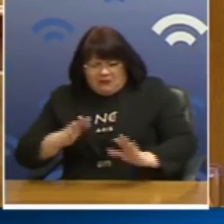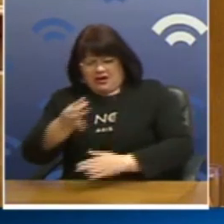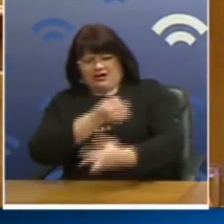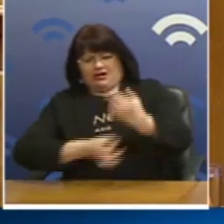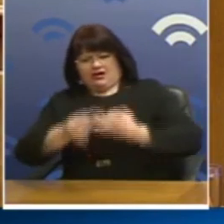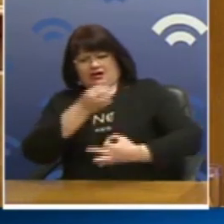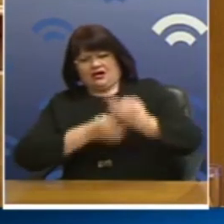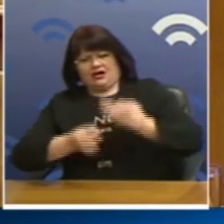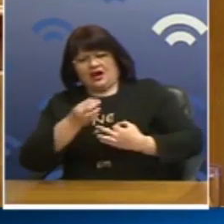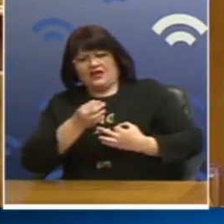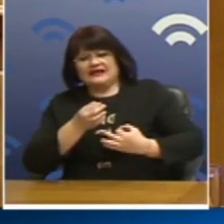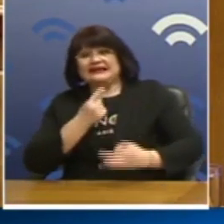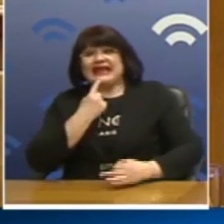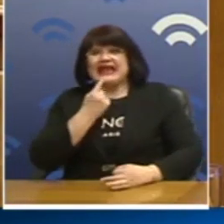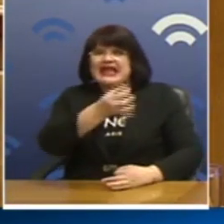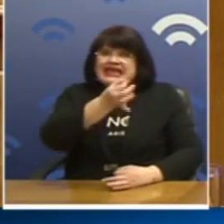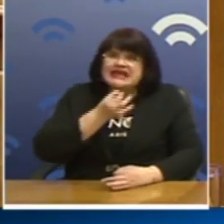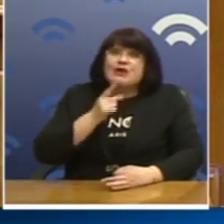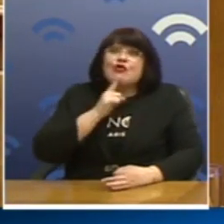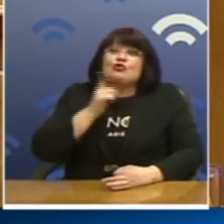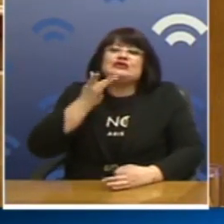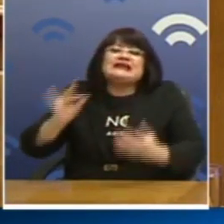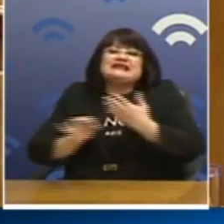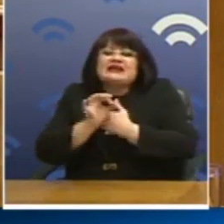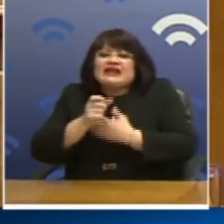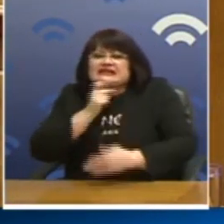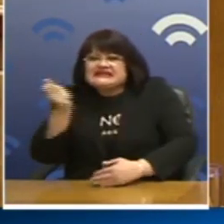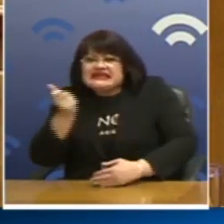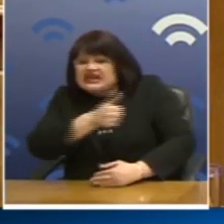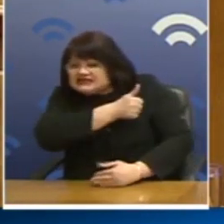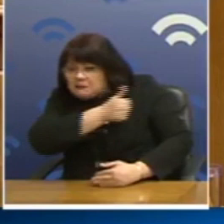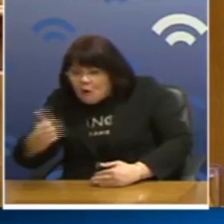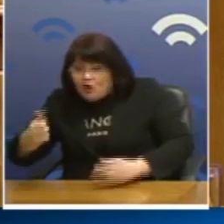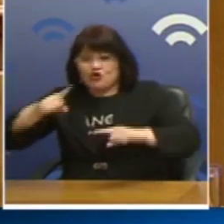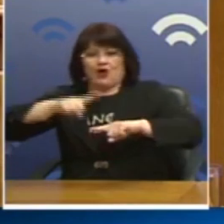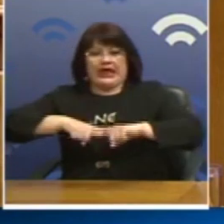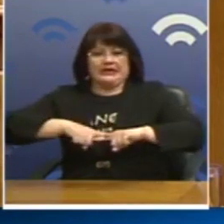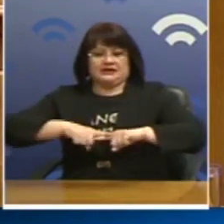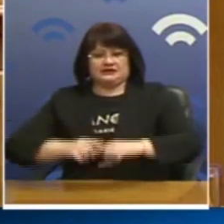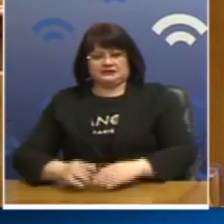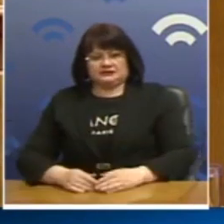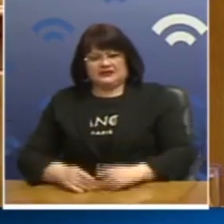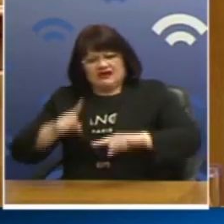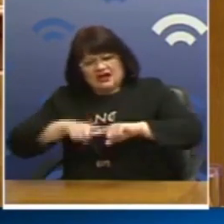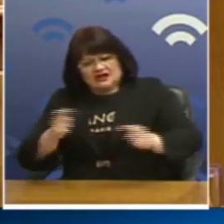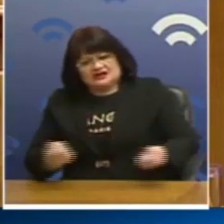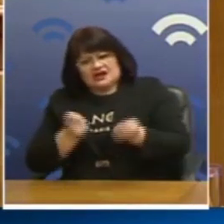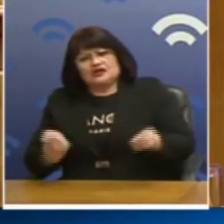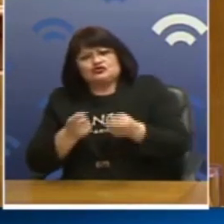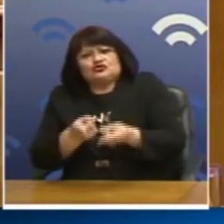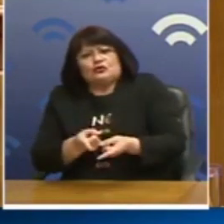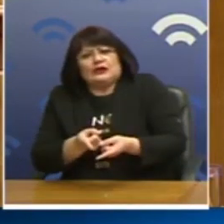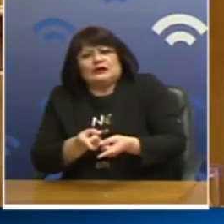στους Έλληνες», της Χρυσής Αυγής. Λες και οι Έλληνες εργαζόμενοι δεν ξέρουν ποιες